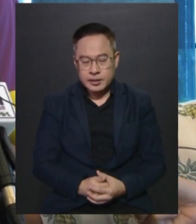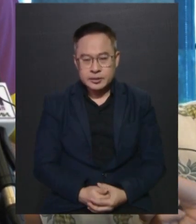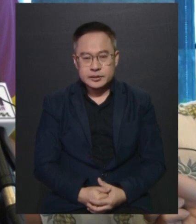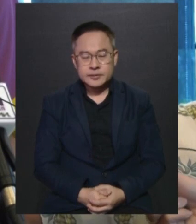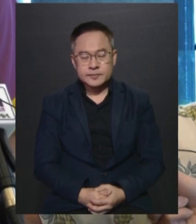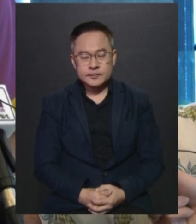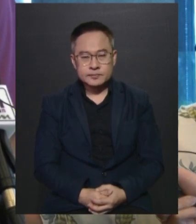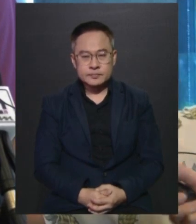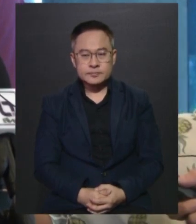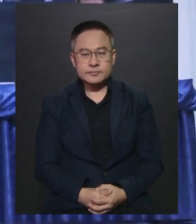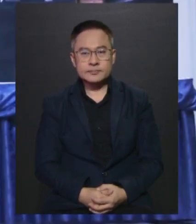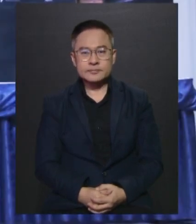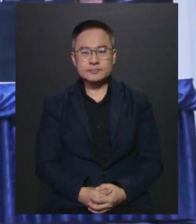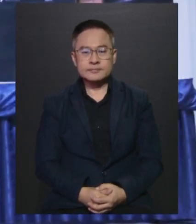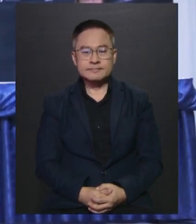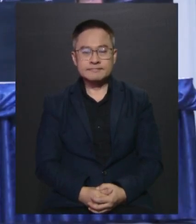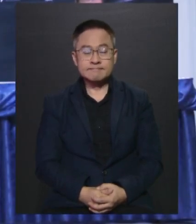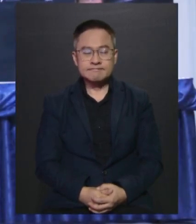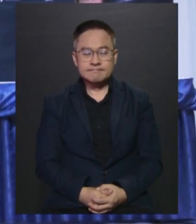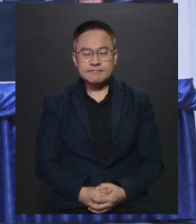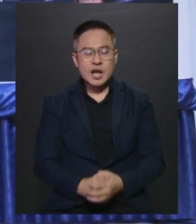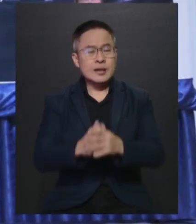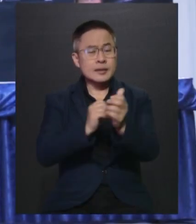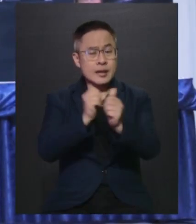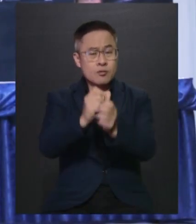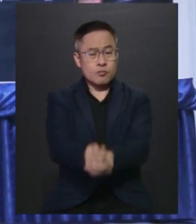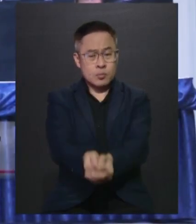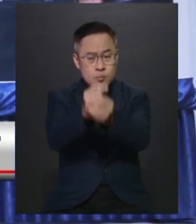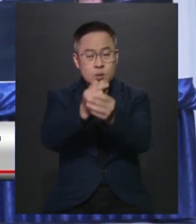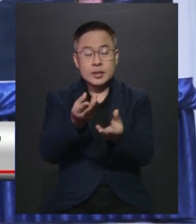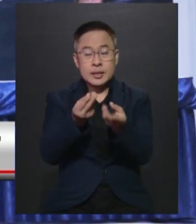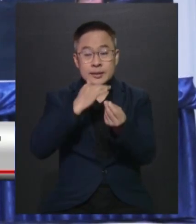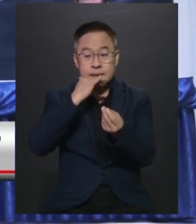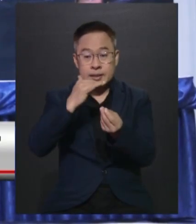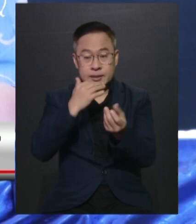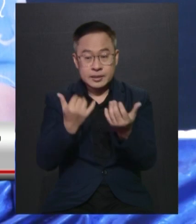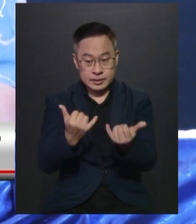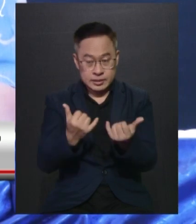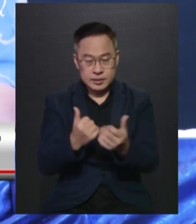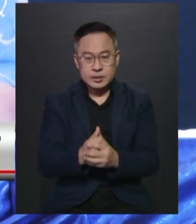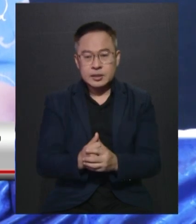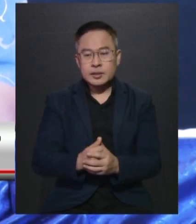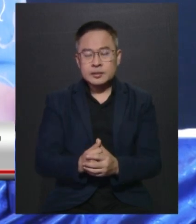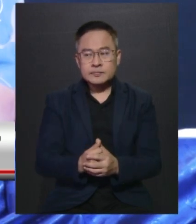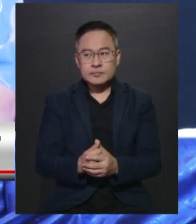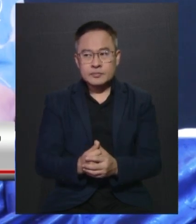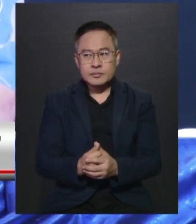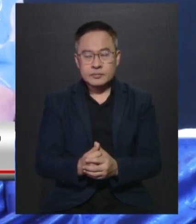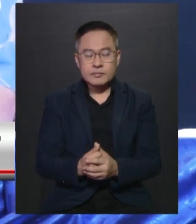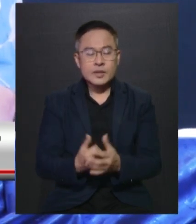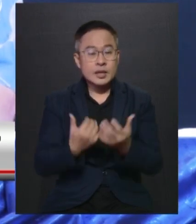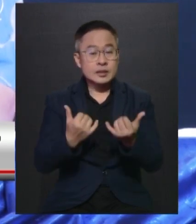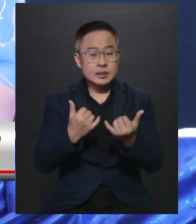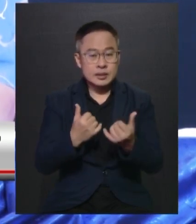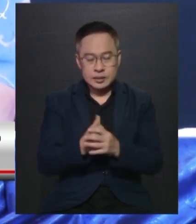ได้ค่ะ สำหรับการแข่งขันในครั้งนี้นะคะวอลเลย์บอลชายหาด World World Beach